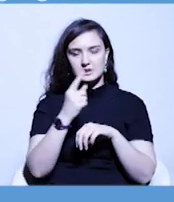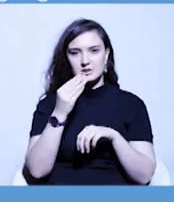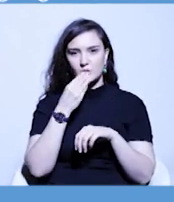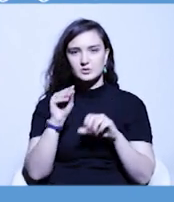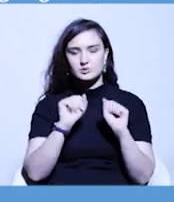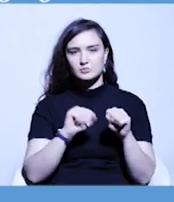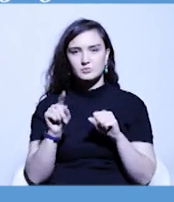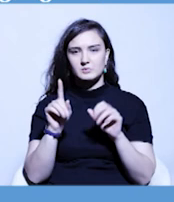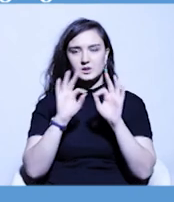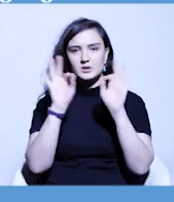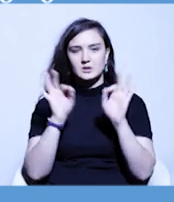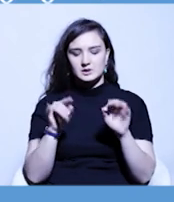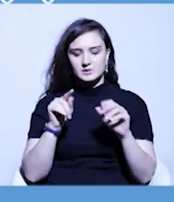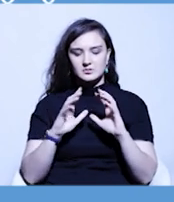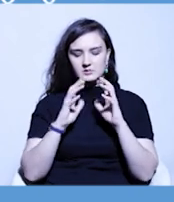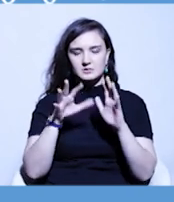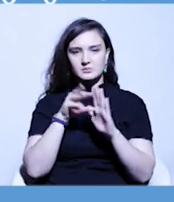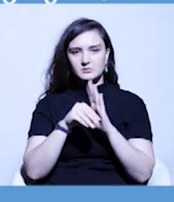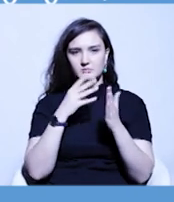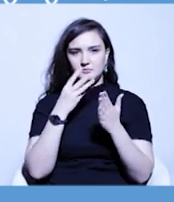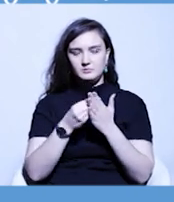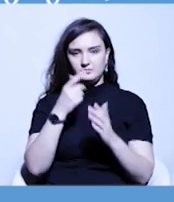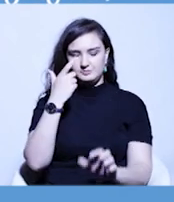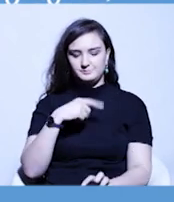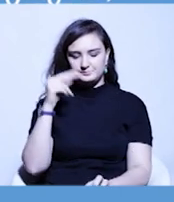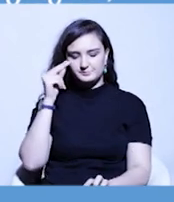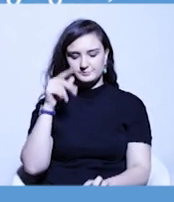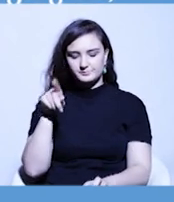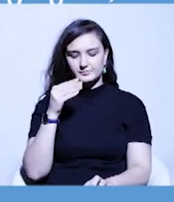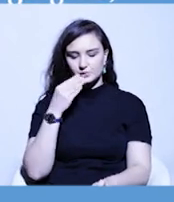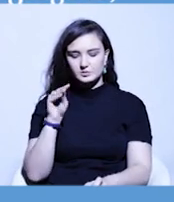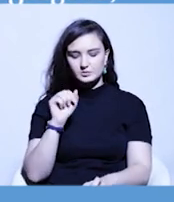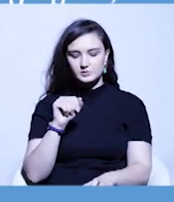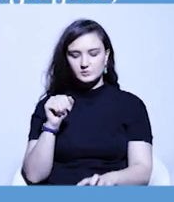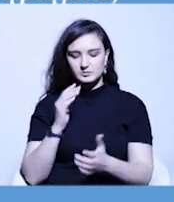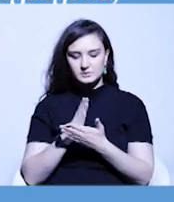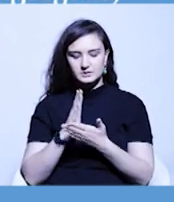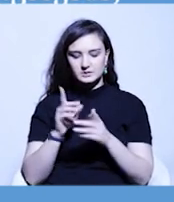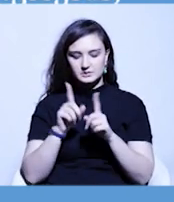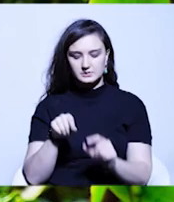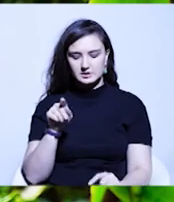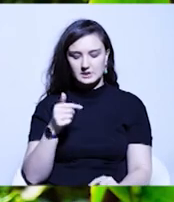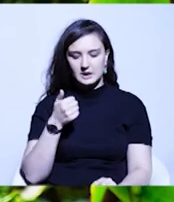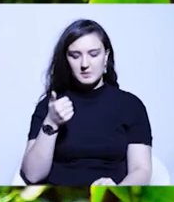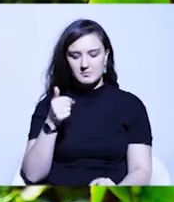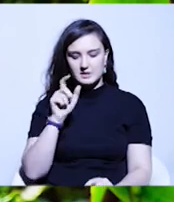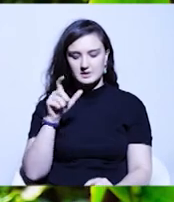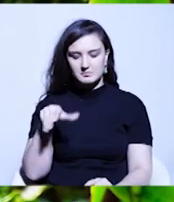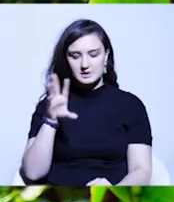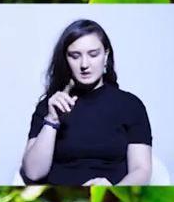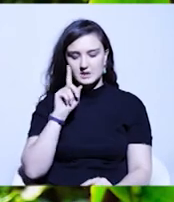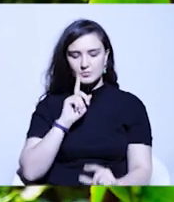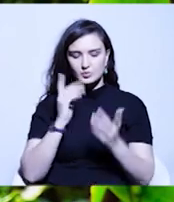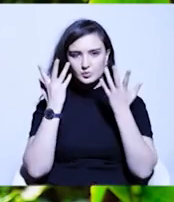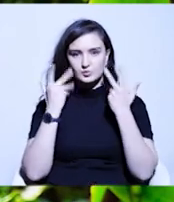საშუალება, რომ ხელოვნება ამ სამყაროში საკუთარი თავის შეცნობის საუკეთესო საშუალებაც არის. იგი ეხმარება ადამიანს